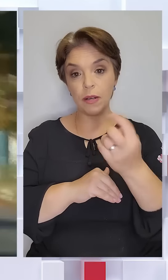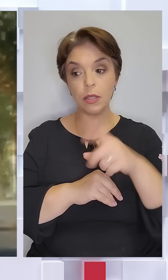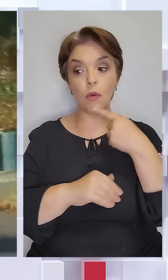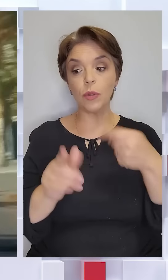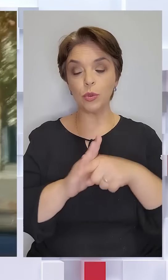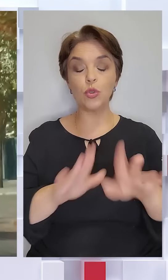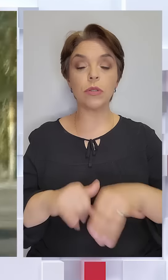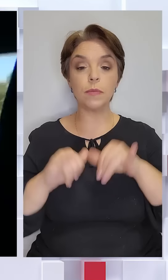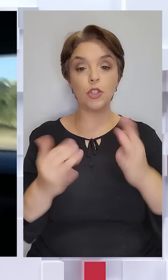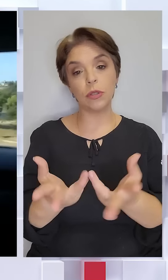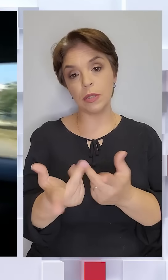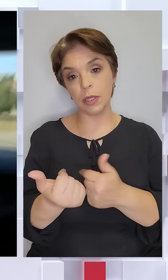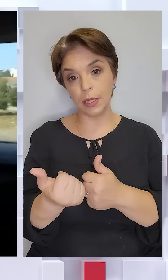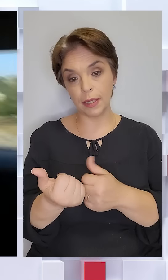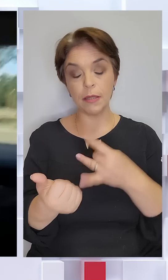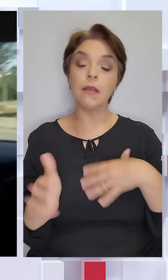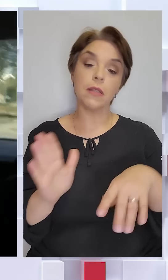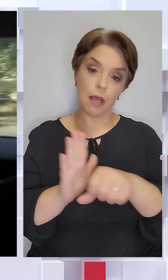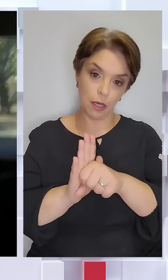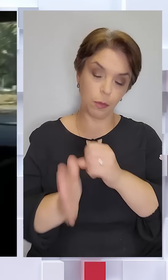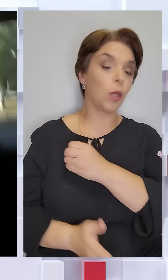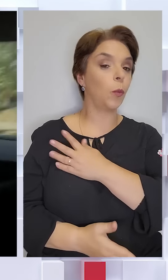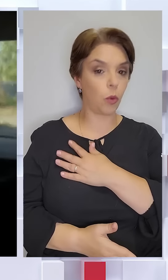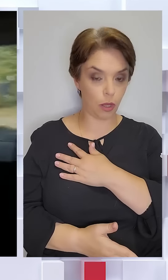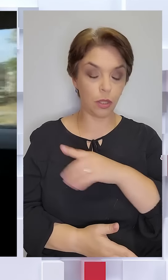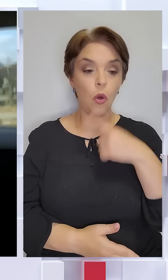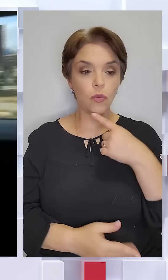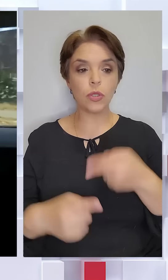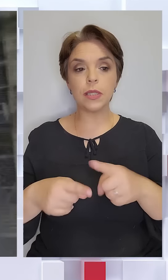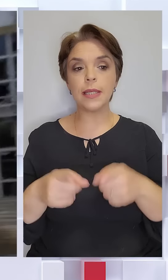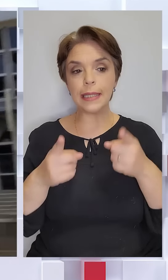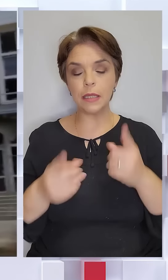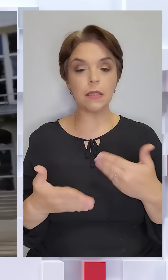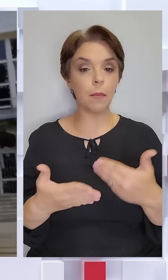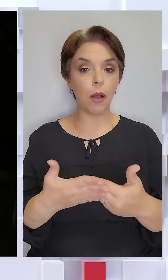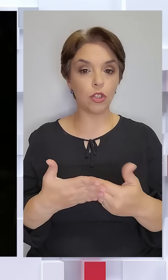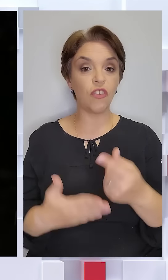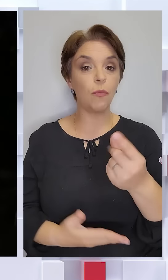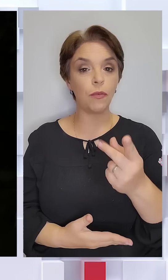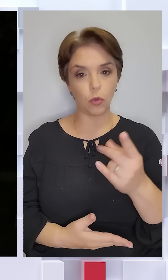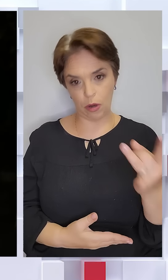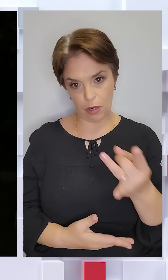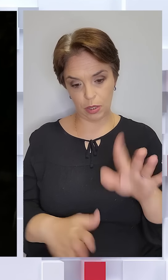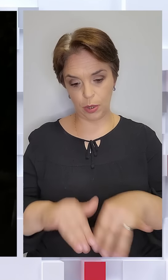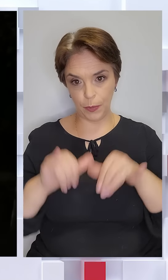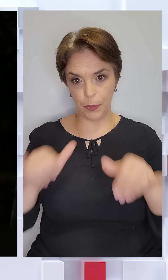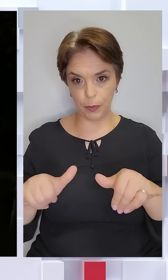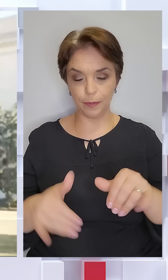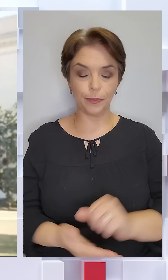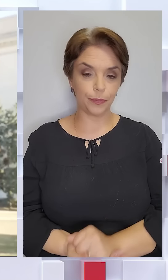говорять про те, що збільшилась кількість і загиблих, і поранених, говорять, що це дійсно майже в півтора рази.